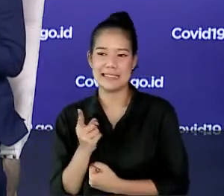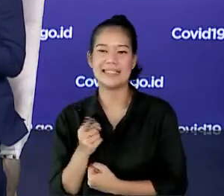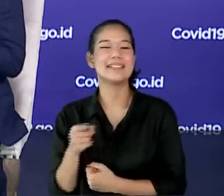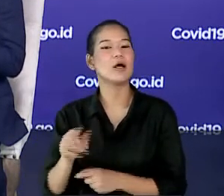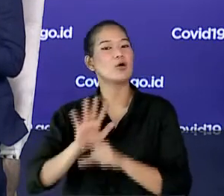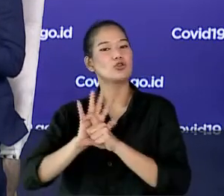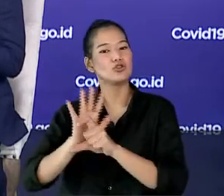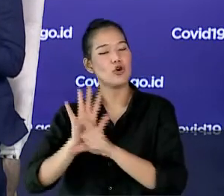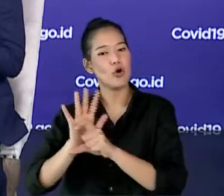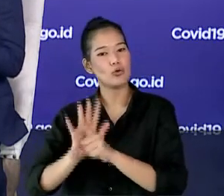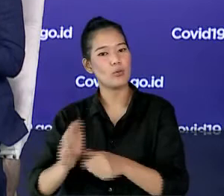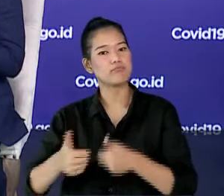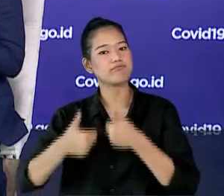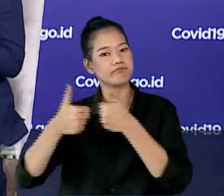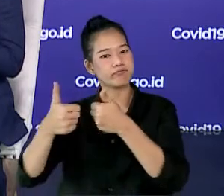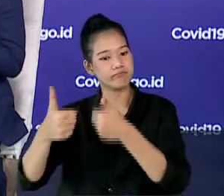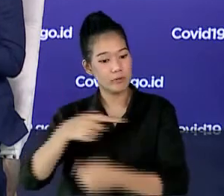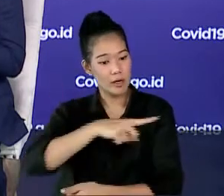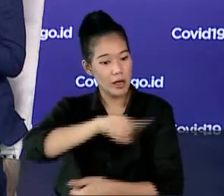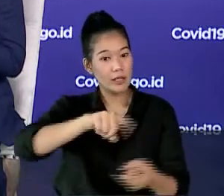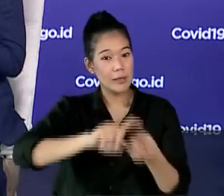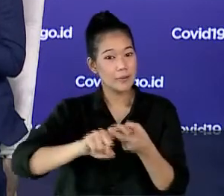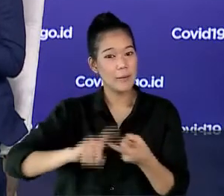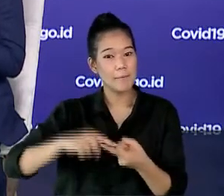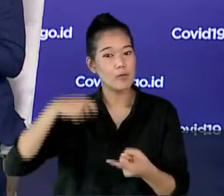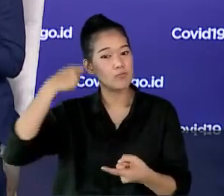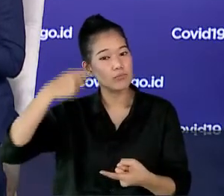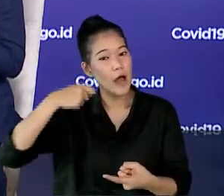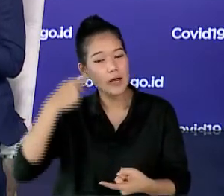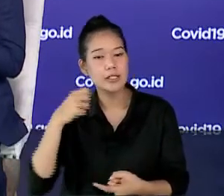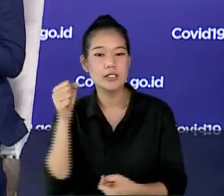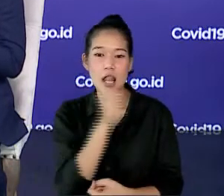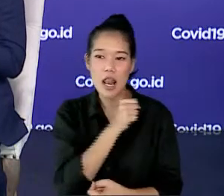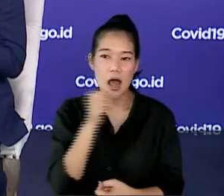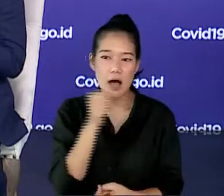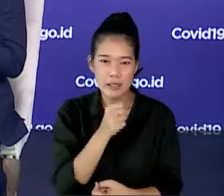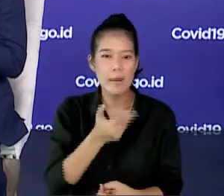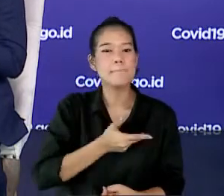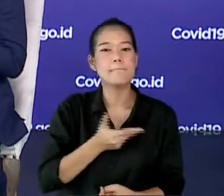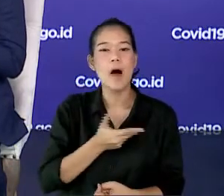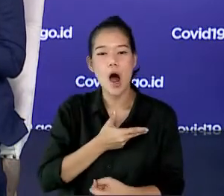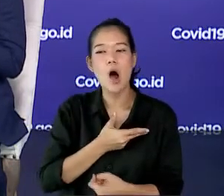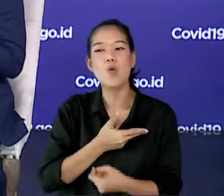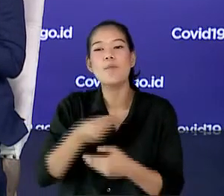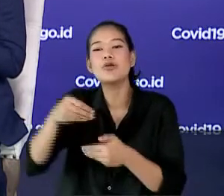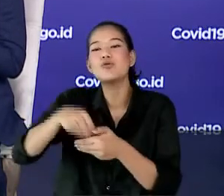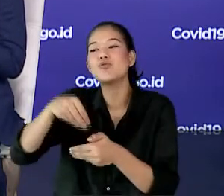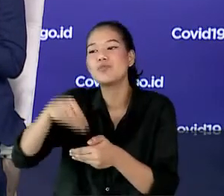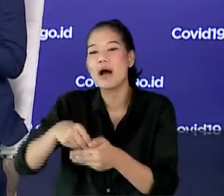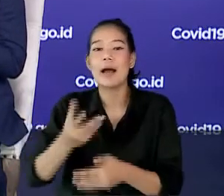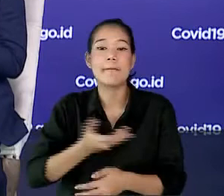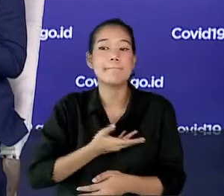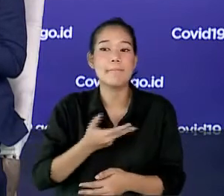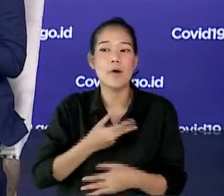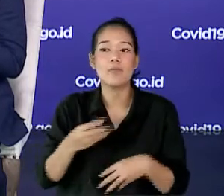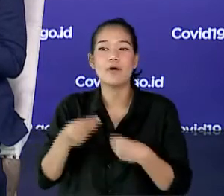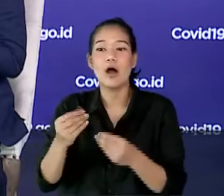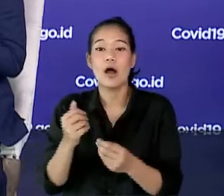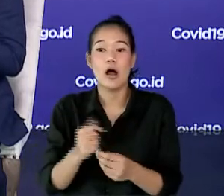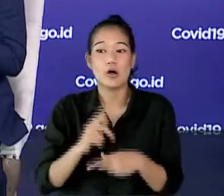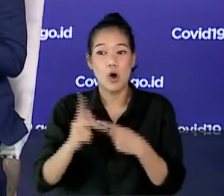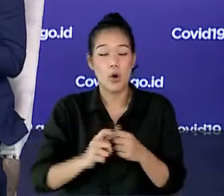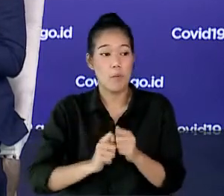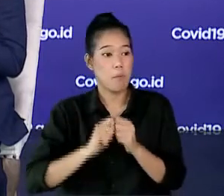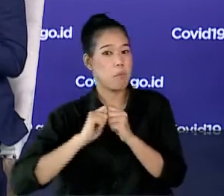Ini contoh luar biasa loh teman-teman artis, musisi ini mau menyumbangkan ya. Kalau mesti bayar jujur